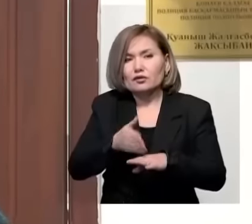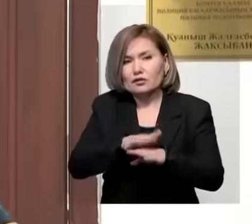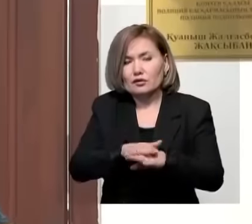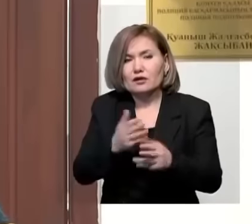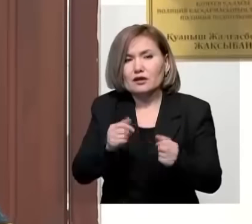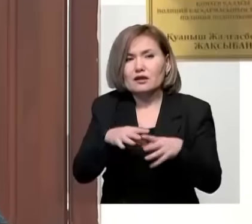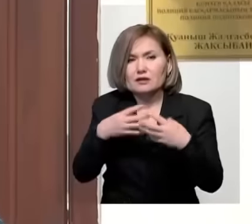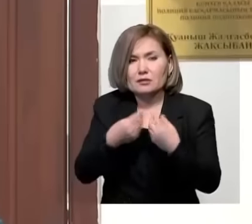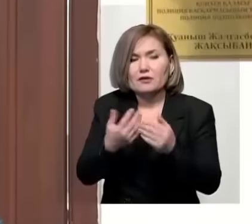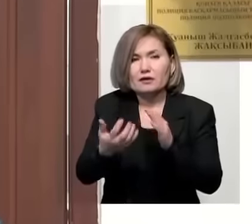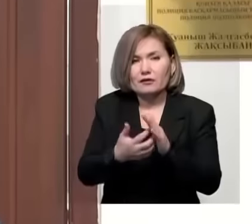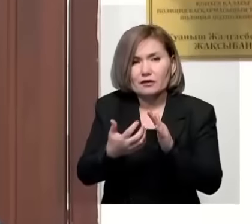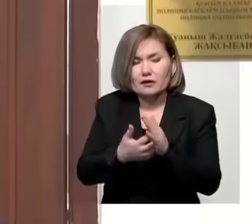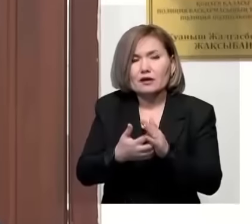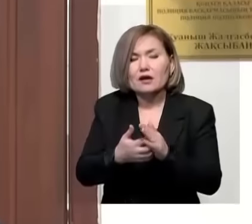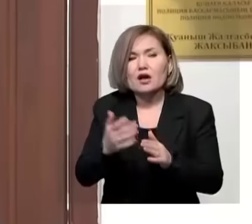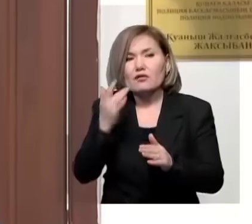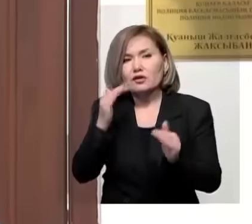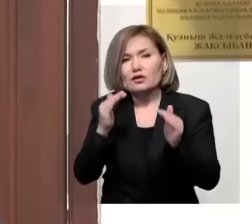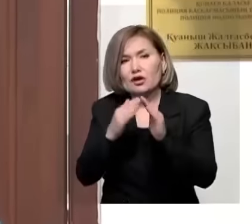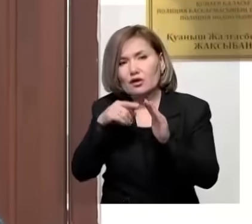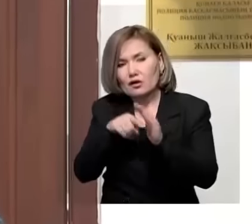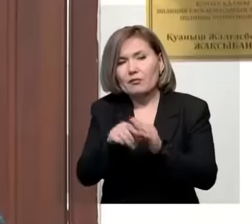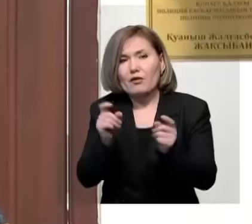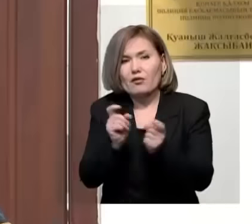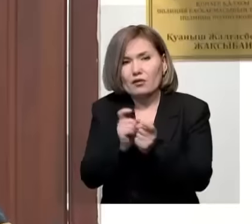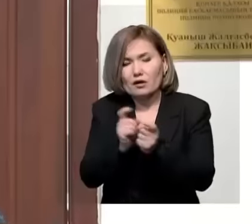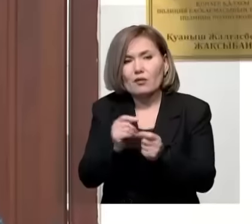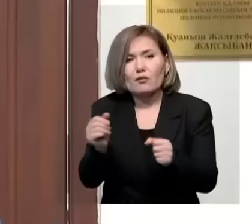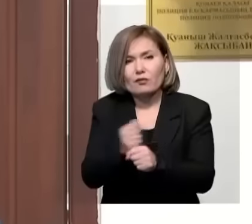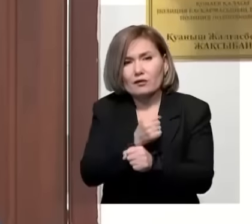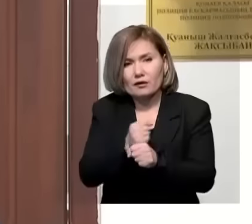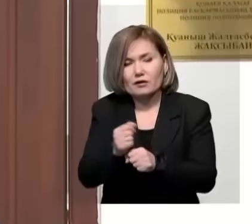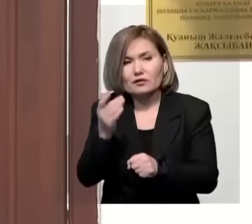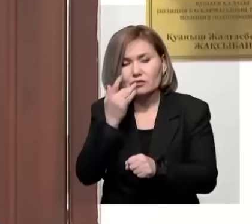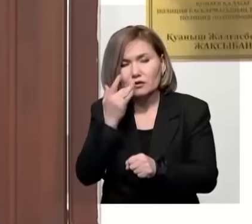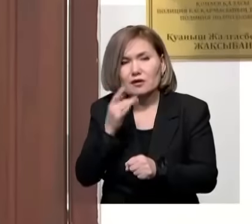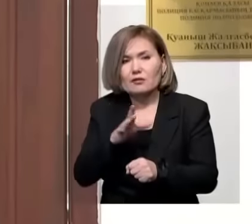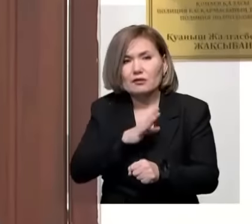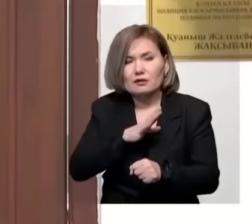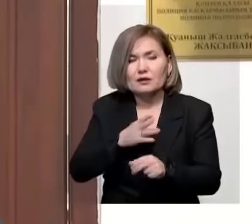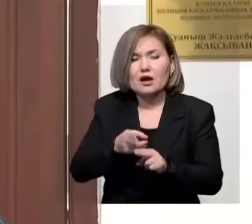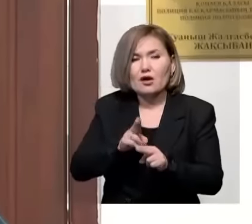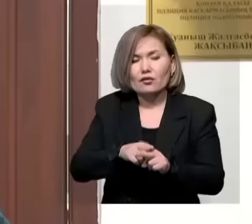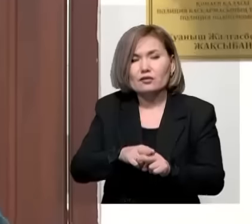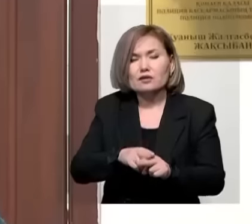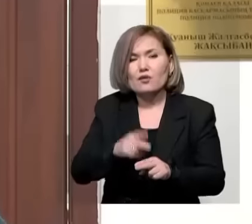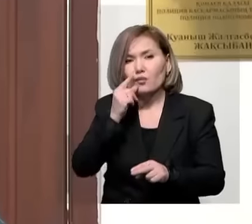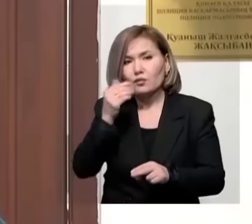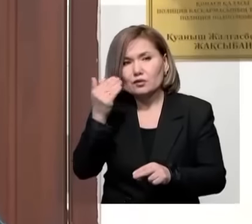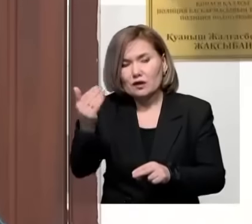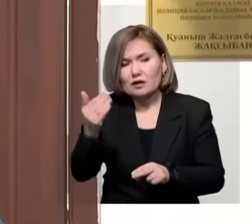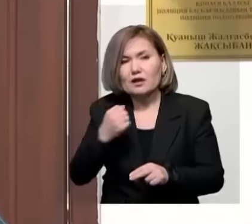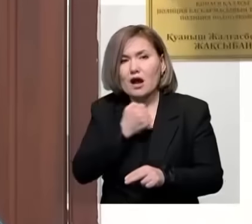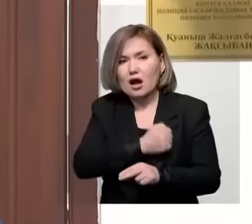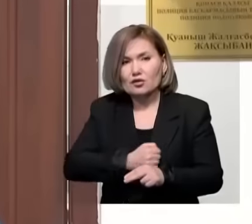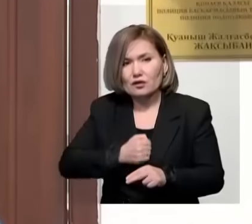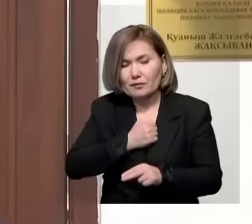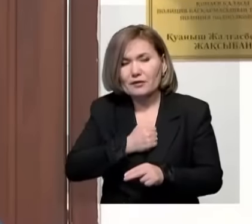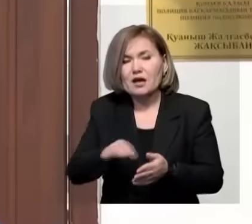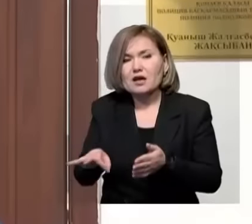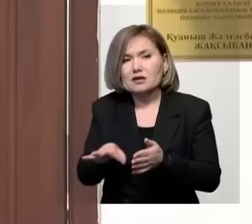ғой. Сол себепті үйде ұрыс-керіс орын алады. Ұрыс-керіс барысында еркектер ашуланып,